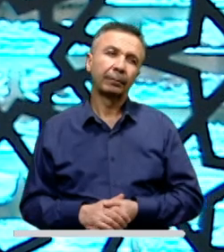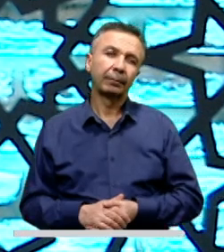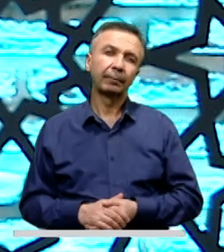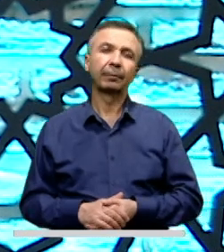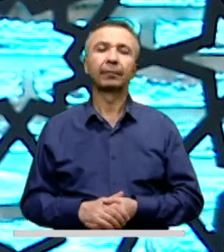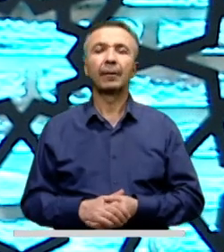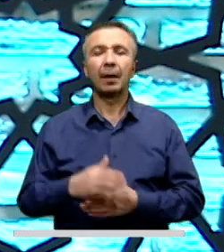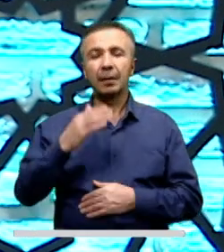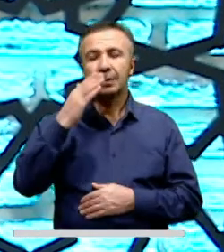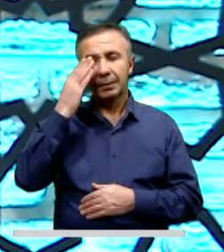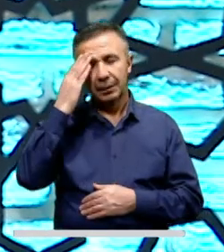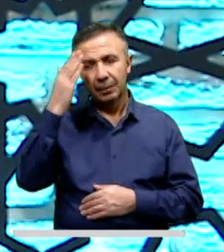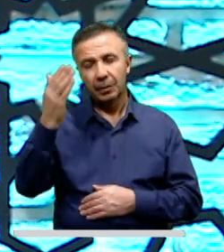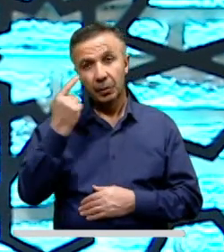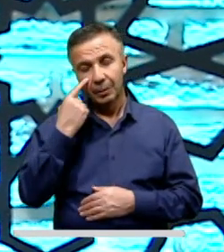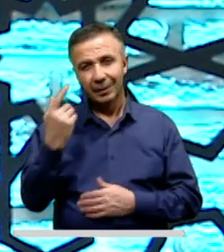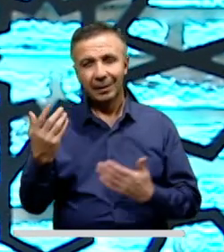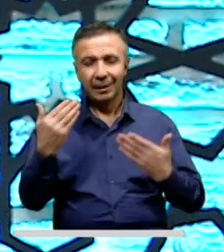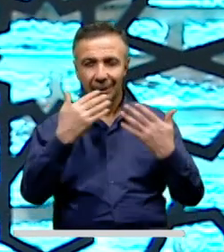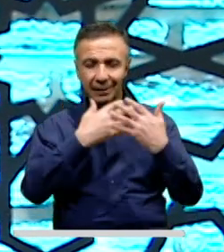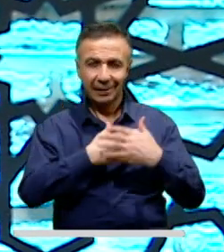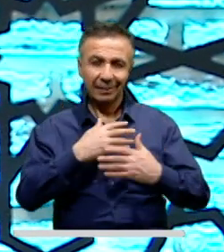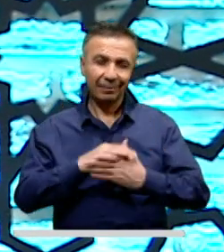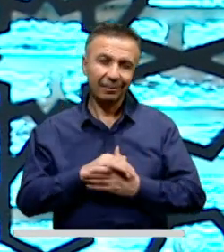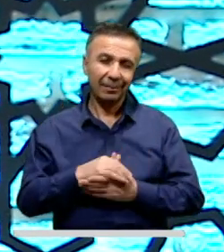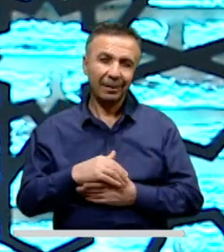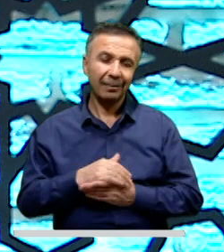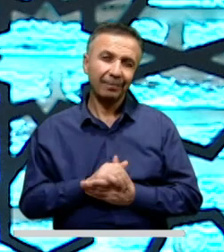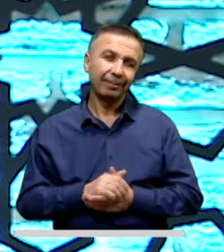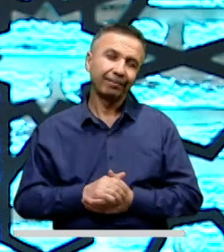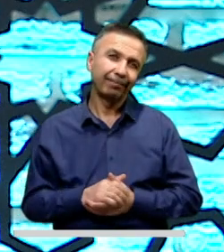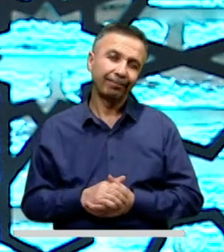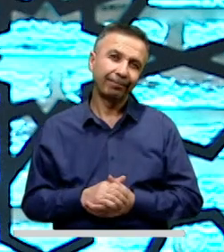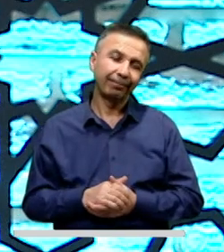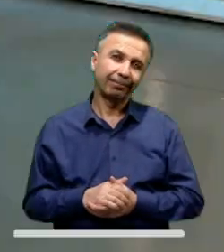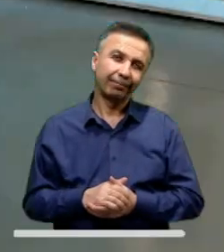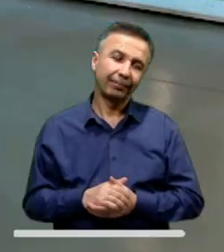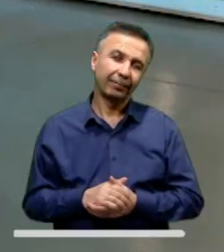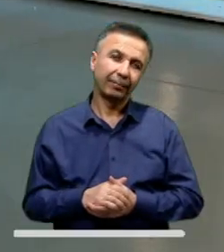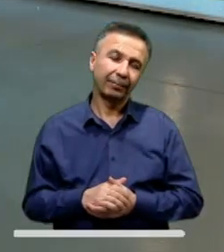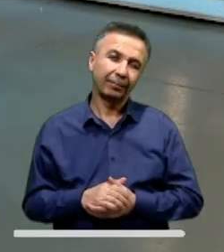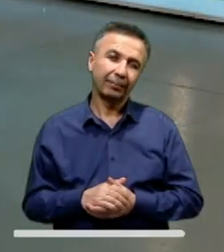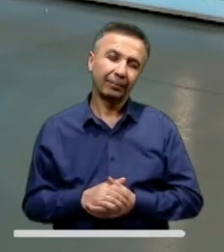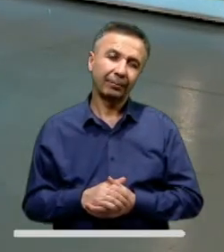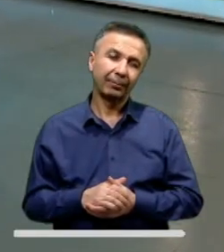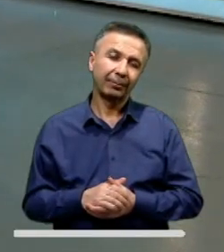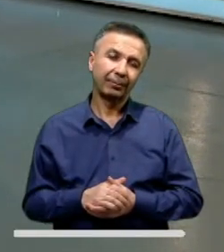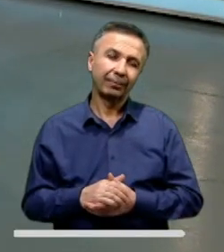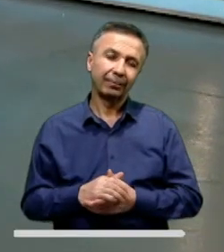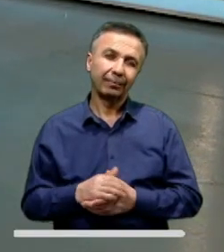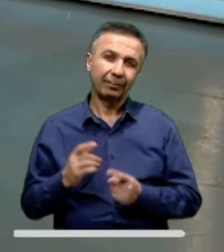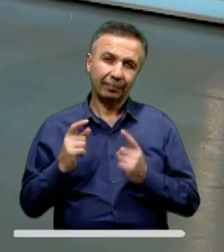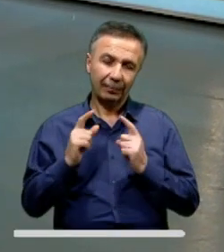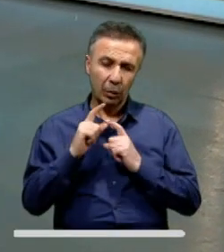Selamünaleyküm, hayırlı yayınlar. Ve aleyküm selam Mustafa Bey. Hayırlı akşamlar diliyorum size. Hocama bir sorum vardı efendim.